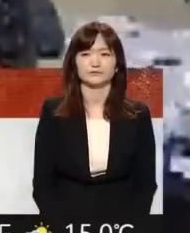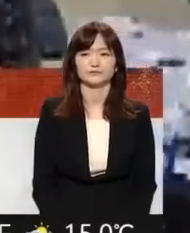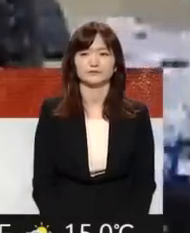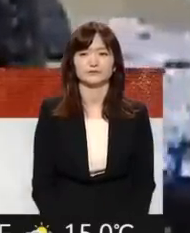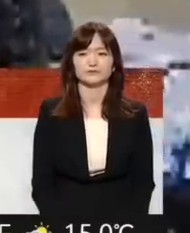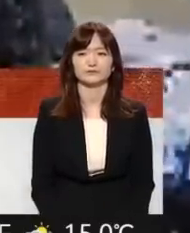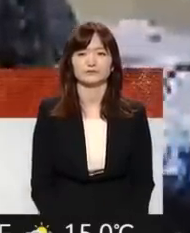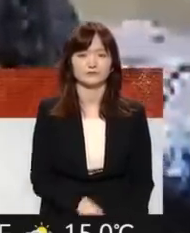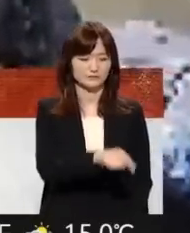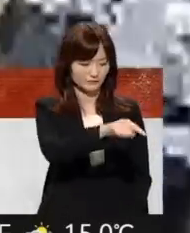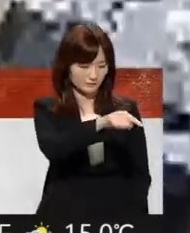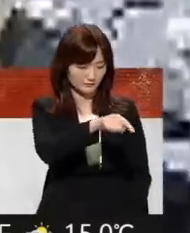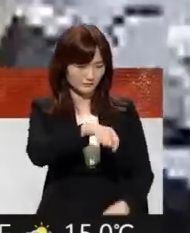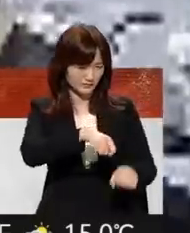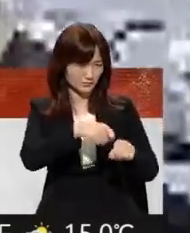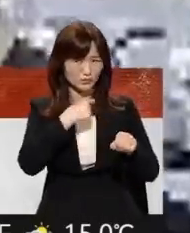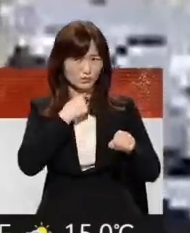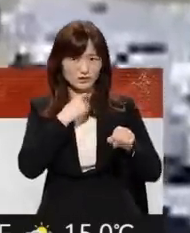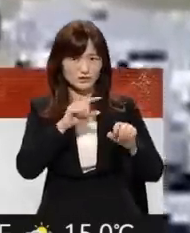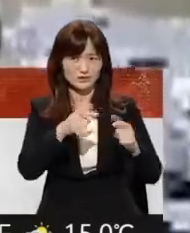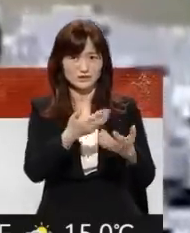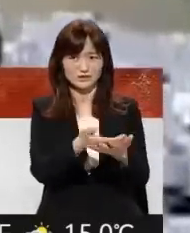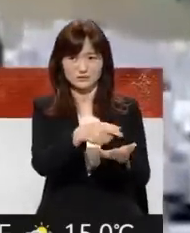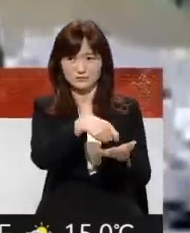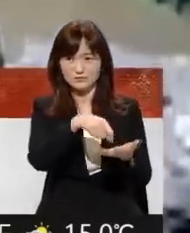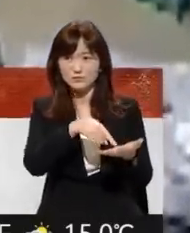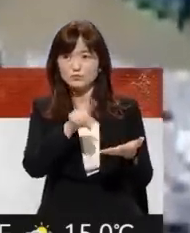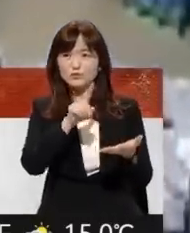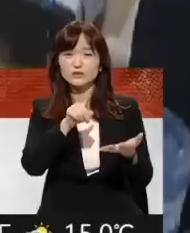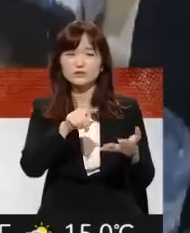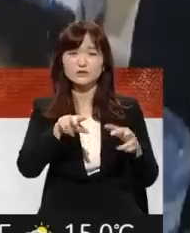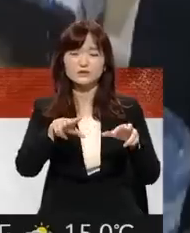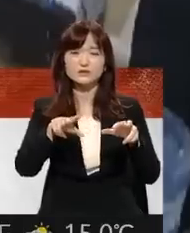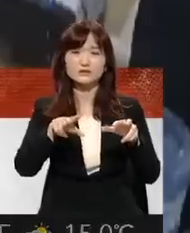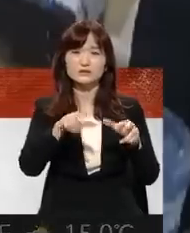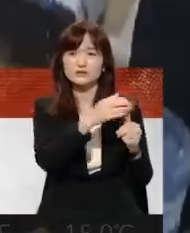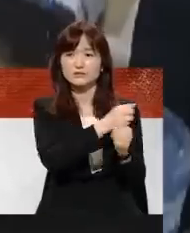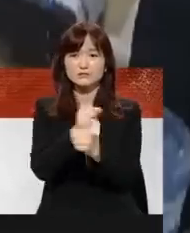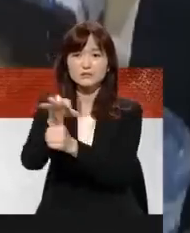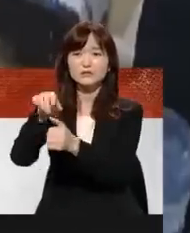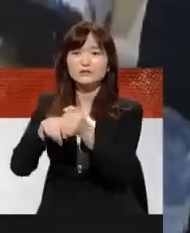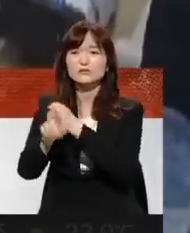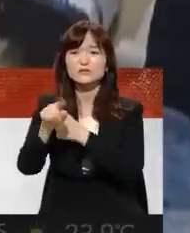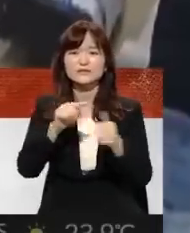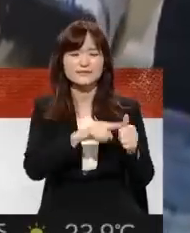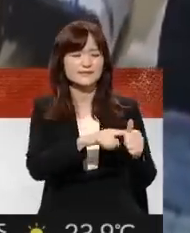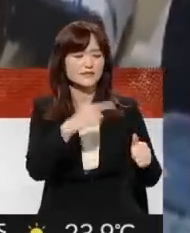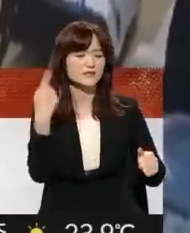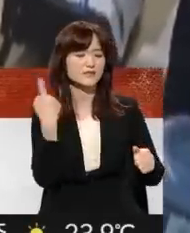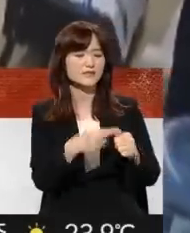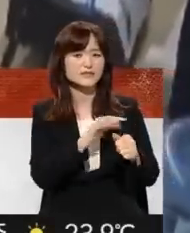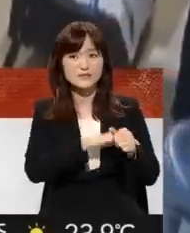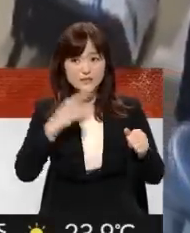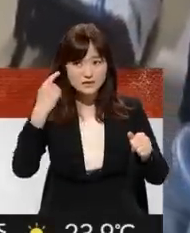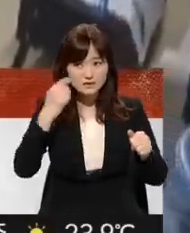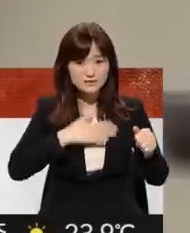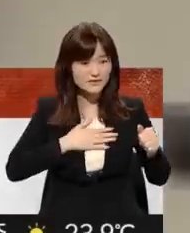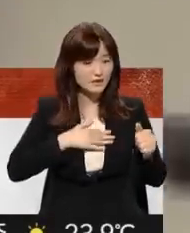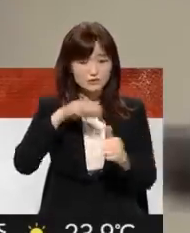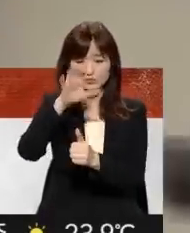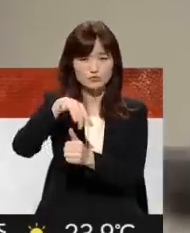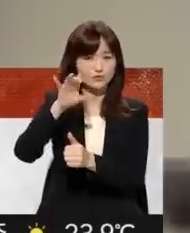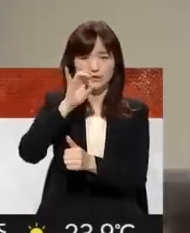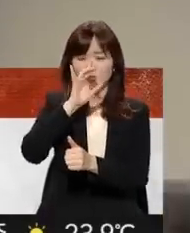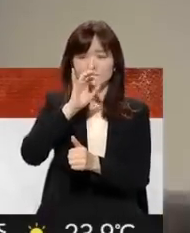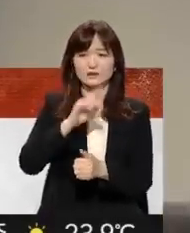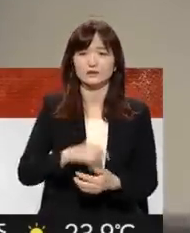이 손으로 엄마 처벌 부른 사람 이가 그 다 써놓고 봐. 이제 막 뒤통수 까는 기가. 야, 이 잘 들으래. 나는 구속